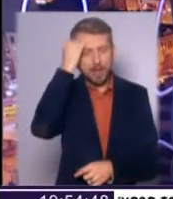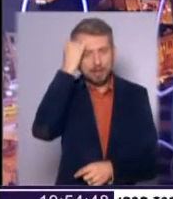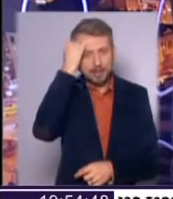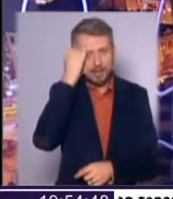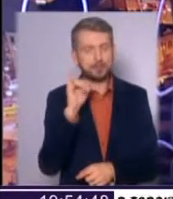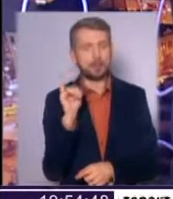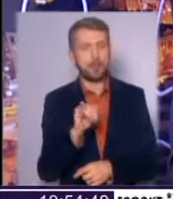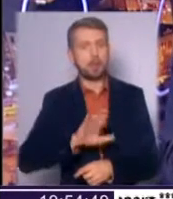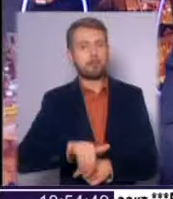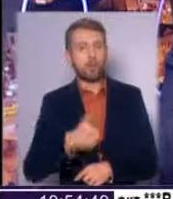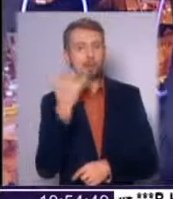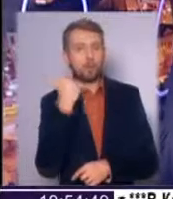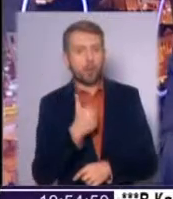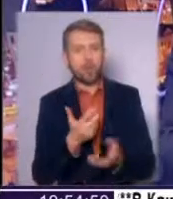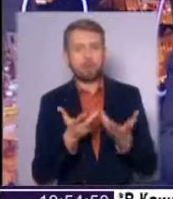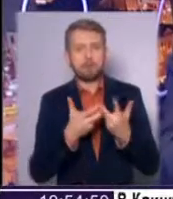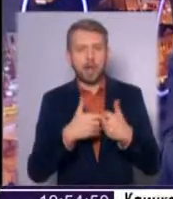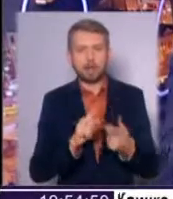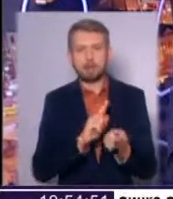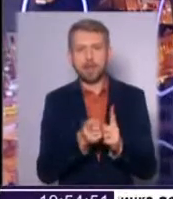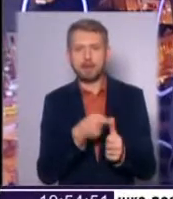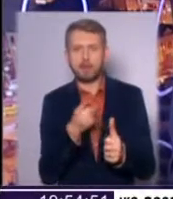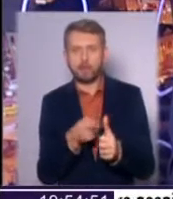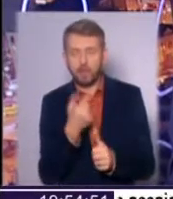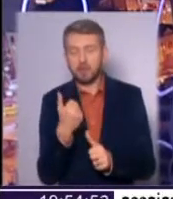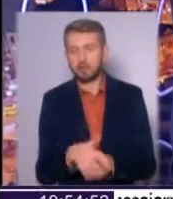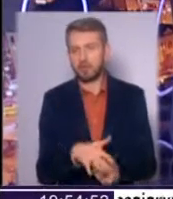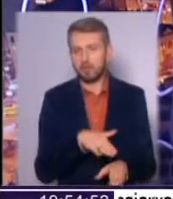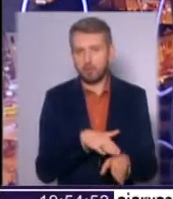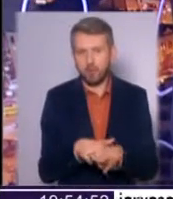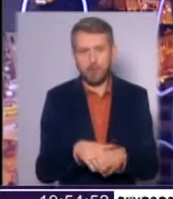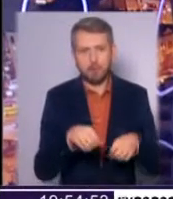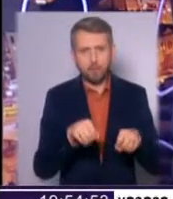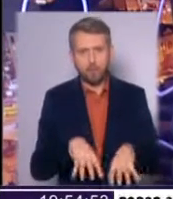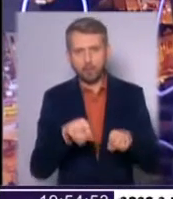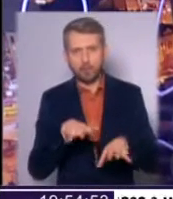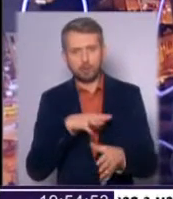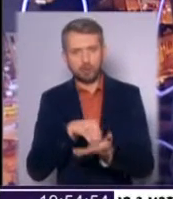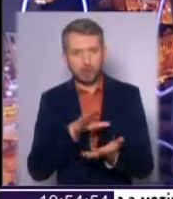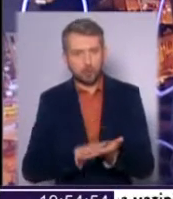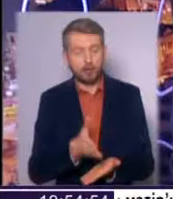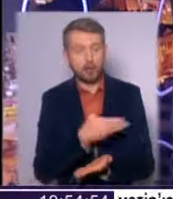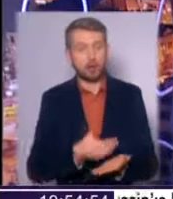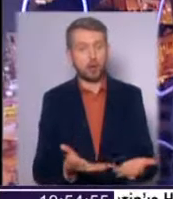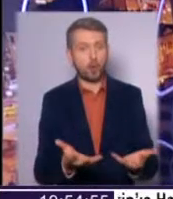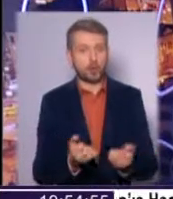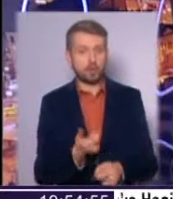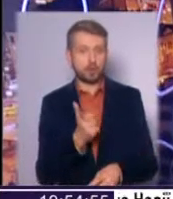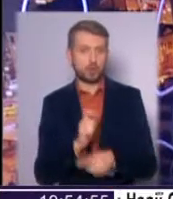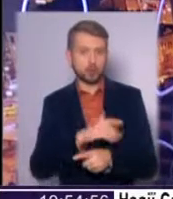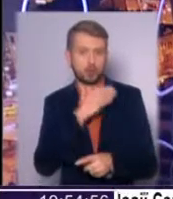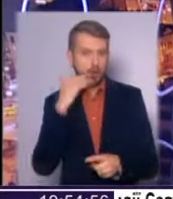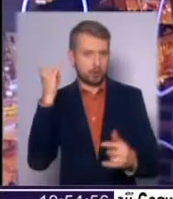І потім, коли механізм перейменування вже пішов повним ходом і постанови були зареєстровані, ми отримали дуже